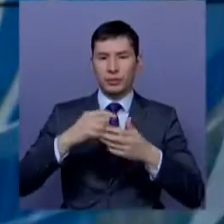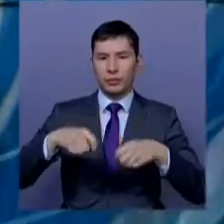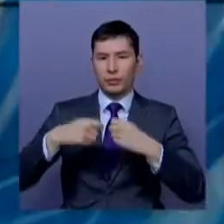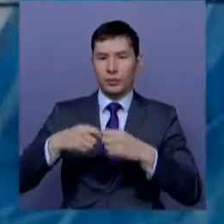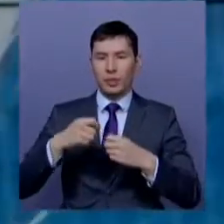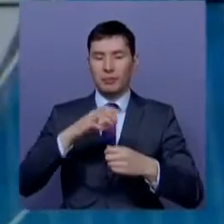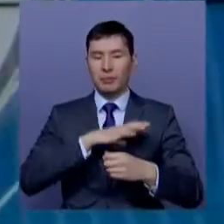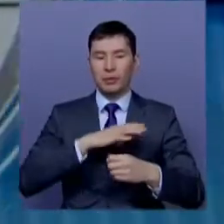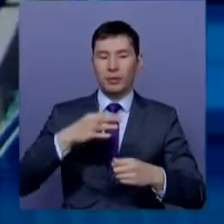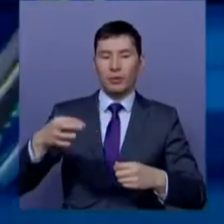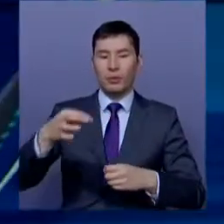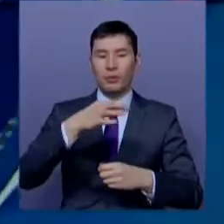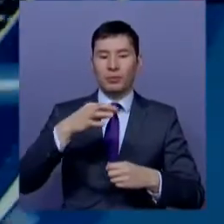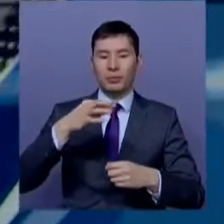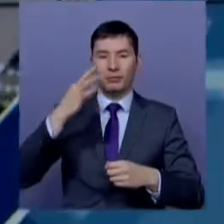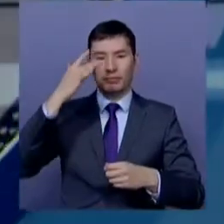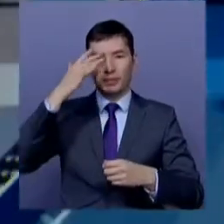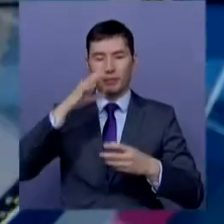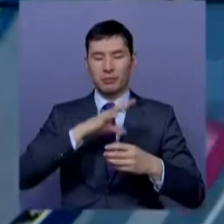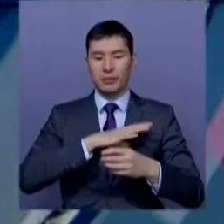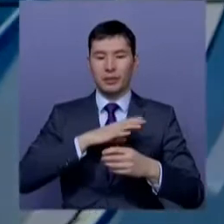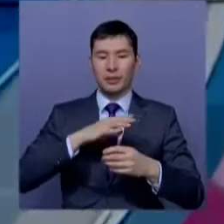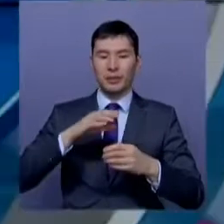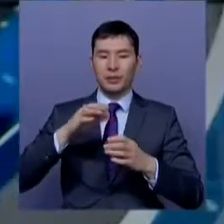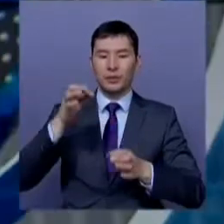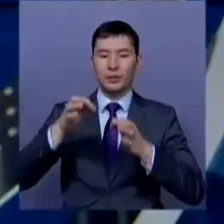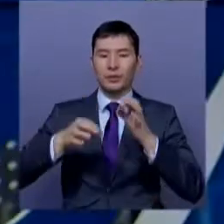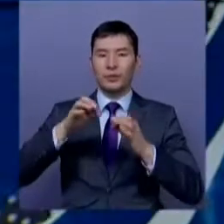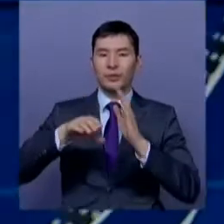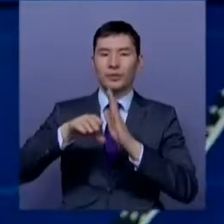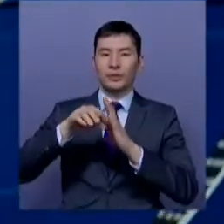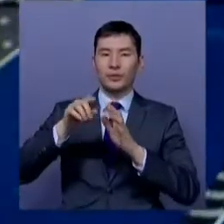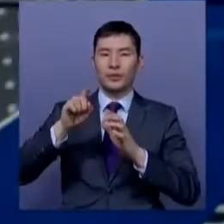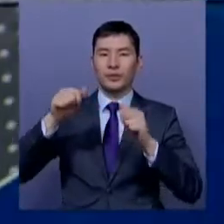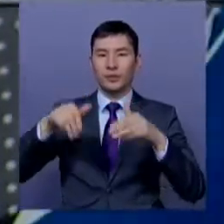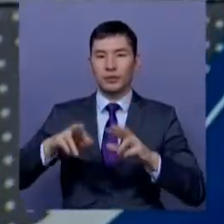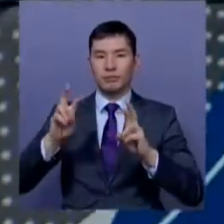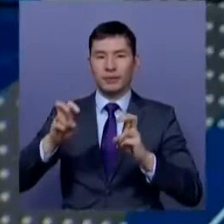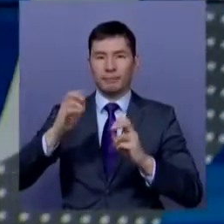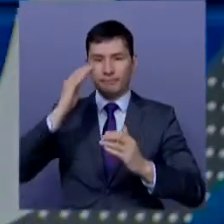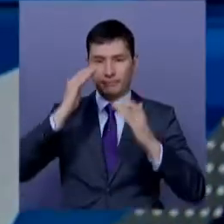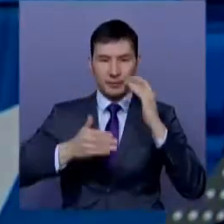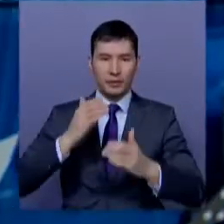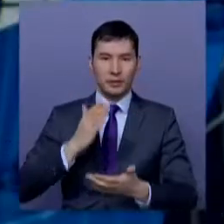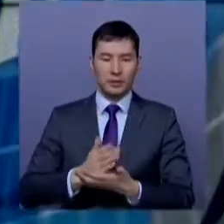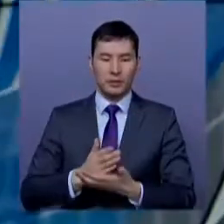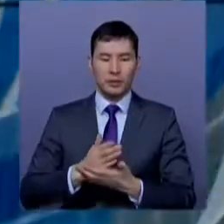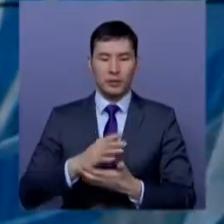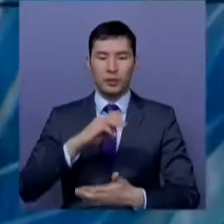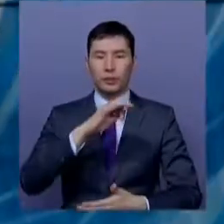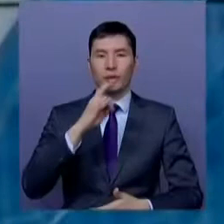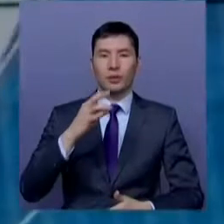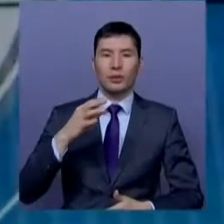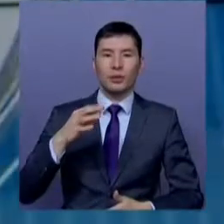Республикалық доданың облыстық турын өткізу кезінде қазылар алқасы тарапынан әділетсіз шешім шығару фактілері әшкереленді. Бұл туралы Түркістан